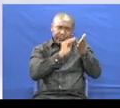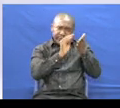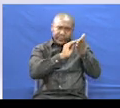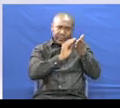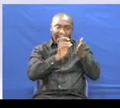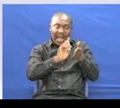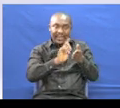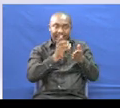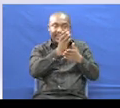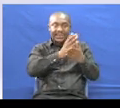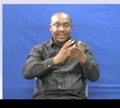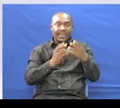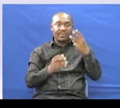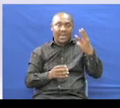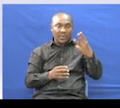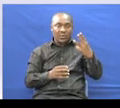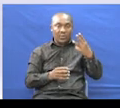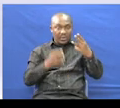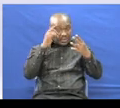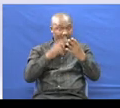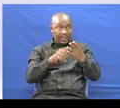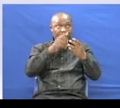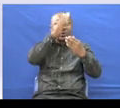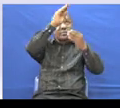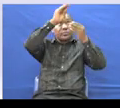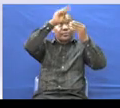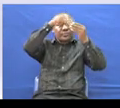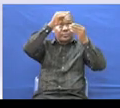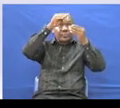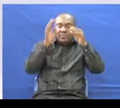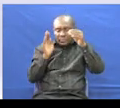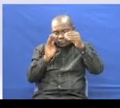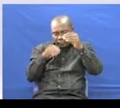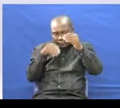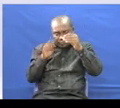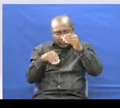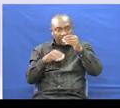sehemu 3 katika sehemu 4. Tunafanya namna hii.